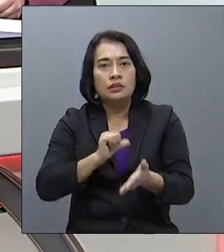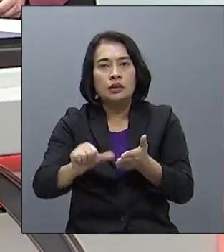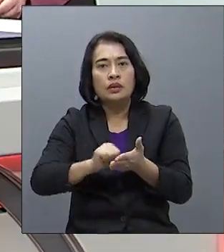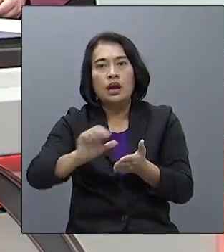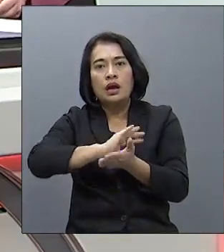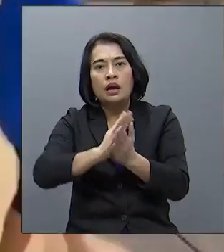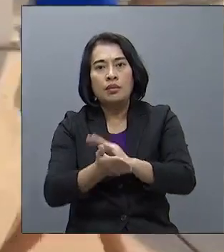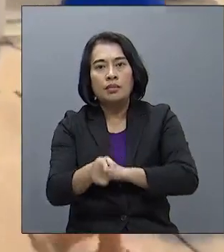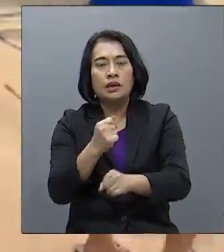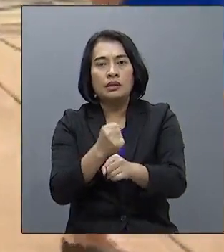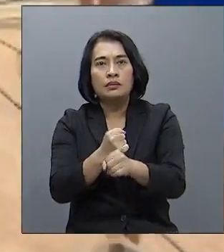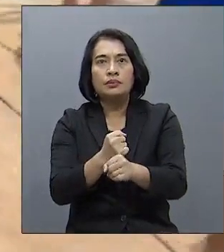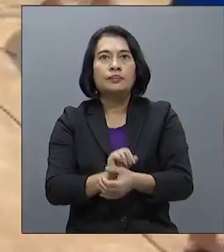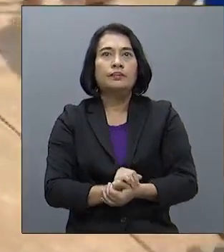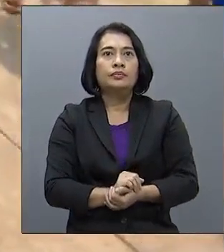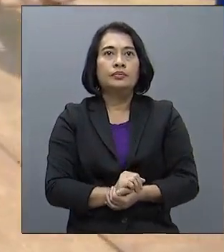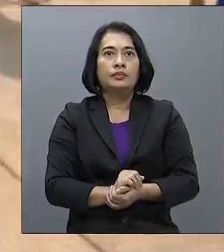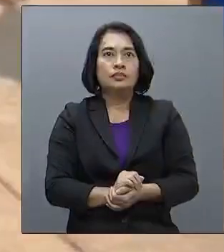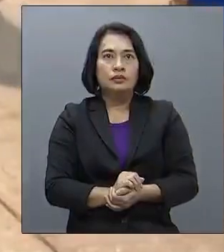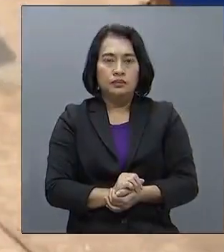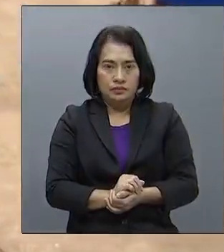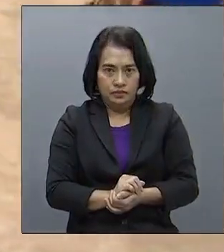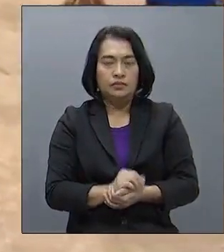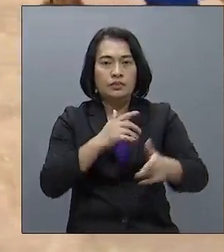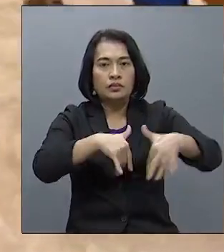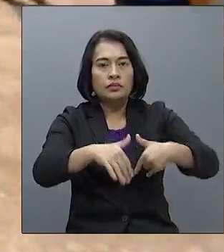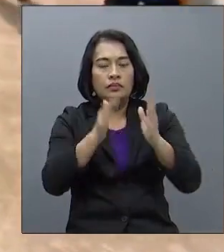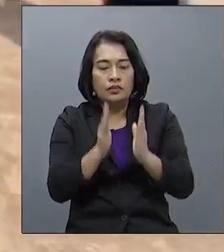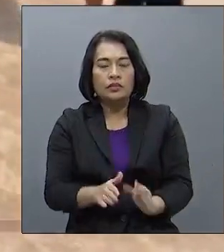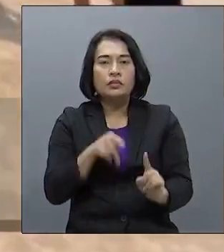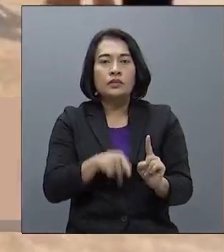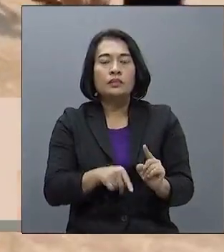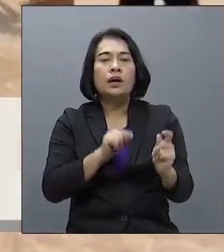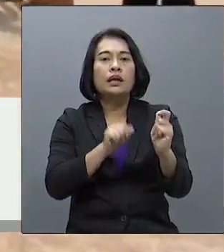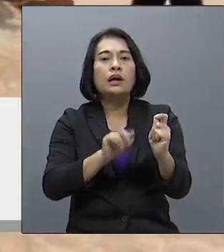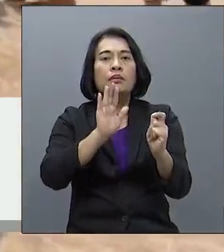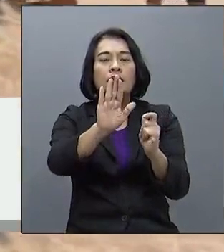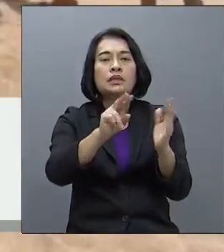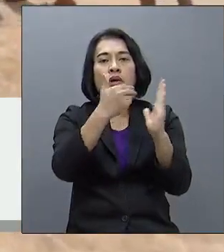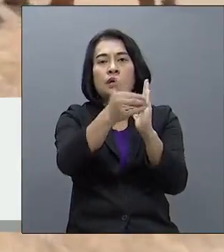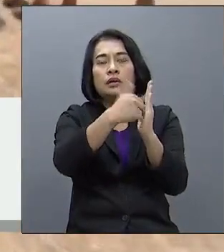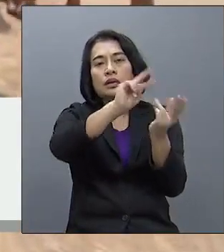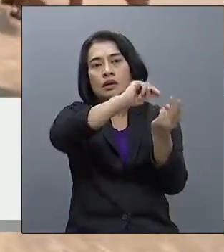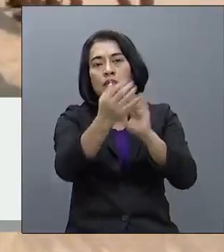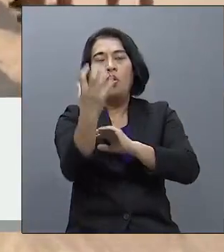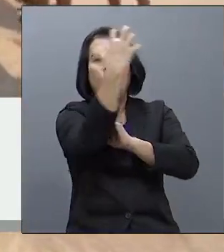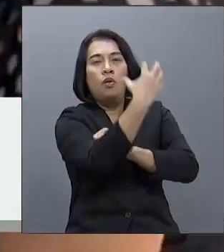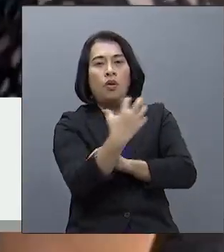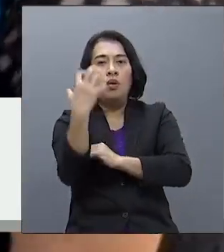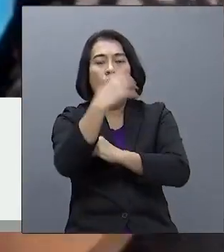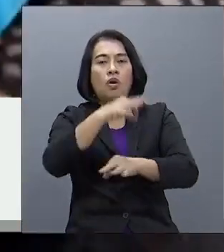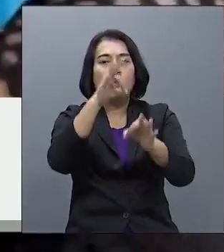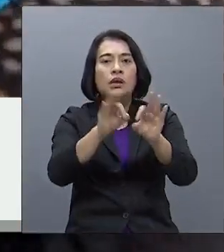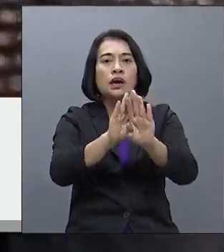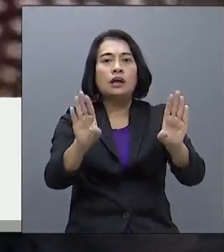เรื่องนี้ค่ะหลังจากที่ชาวบ้านกว่า1,000 คนในหลายอำเภอจังหวัดนครพนมถูกหลอกให้สมัครเปิดบัญชีเงินฝ